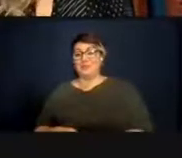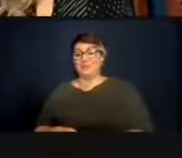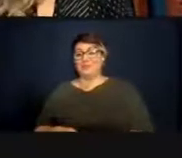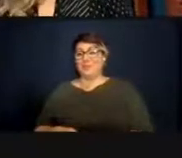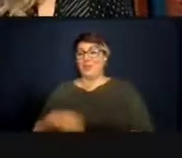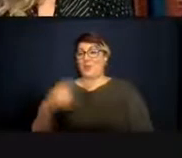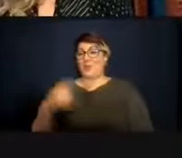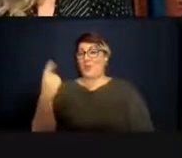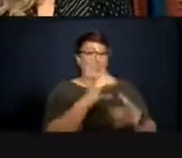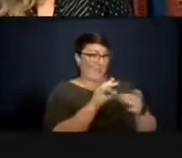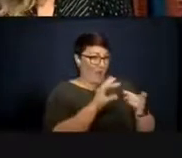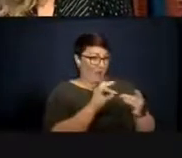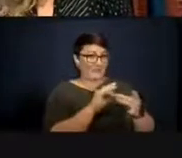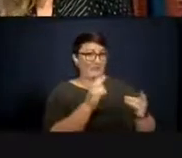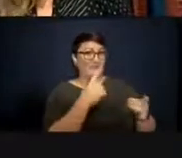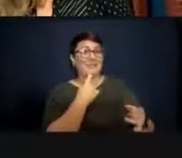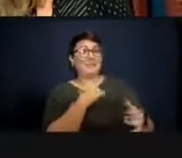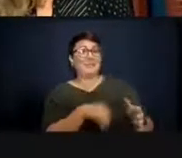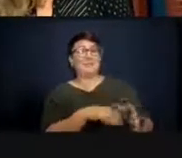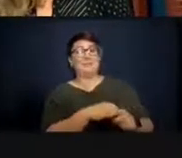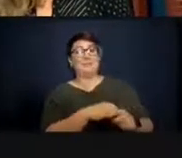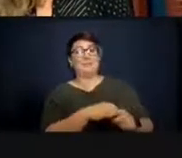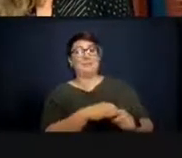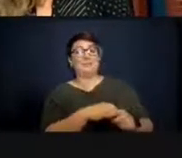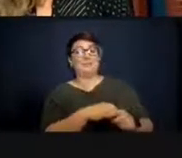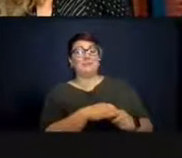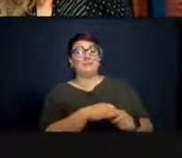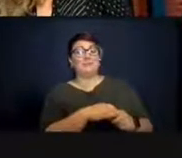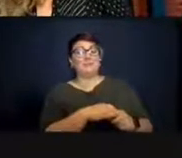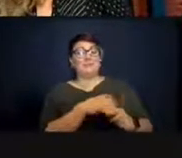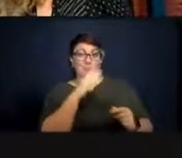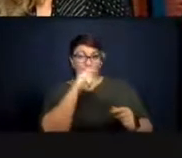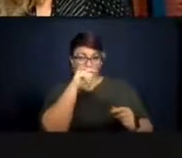Baoni mengine ambayo nilitaka kusema tunapo